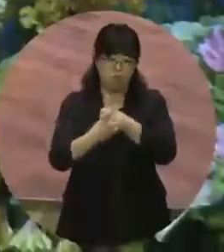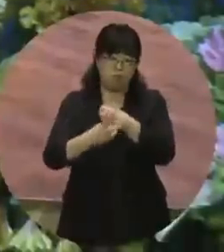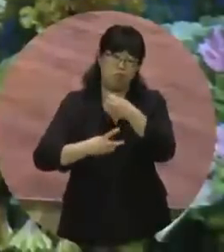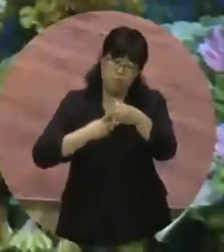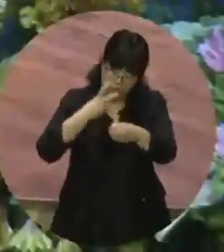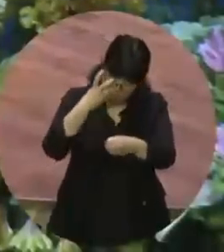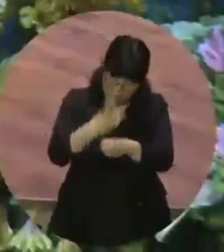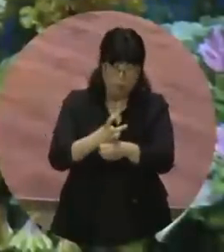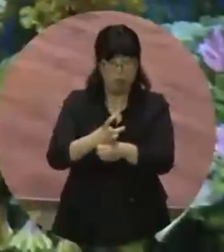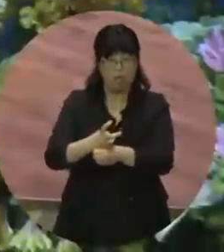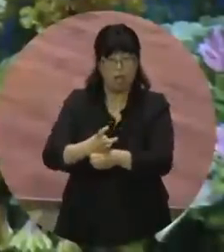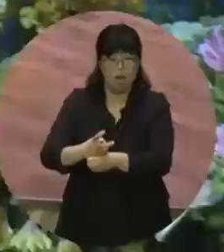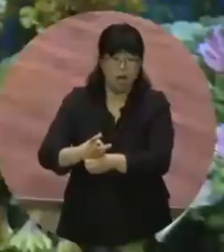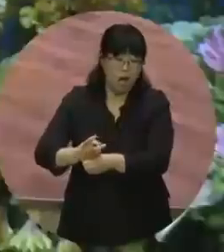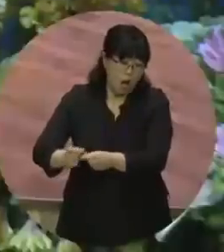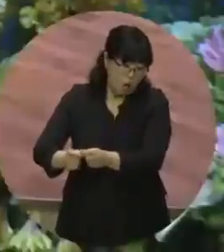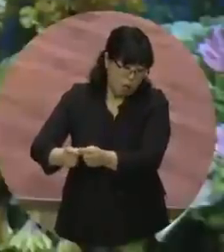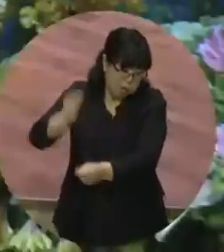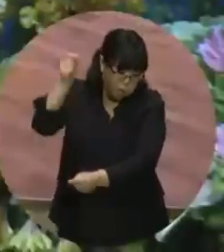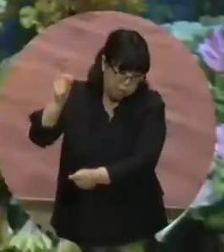결과예요.